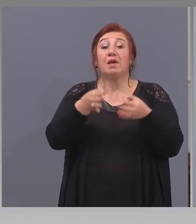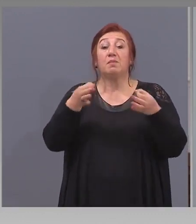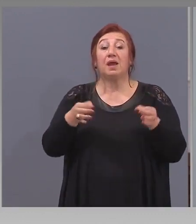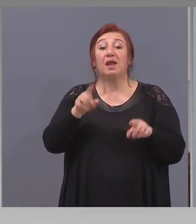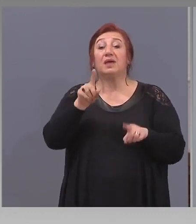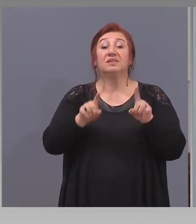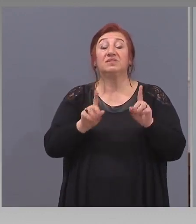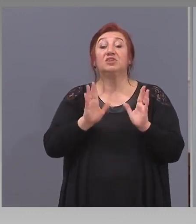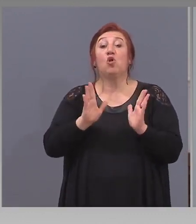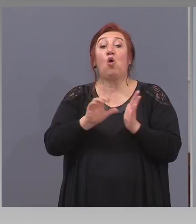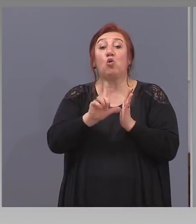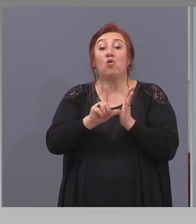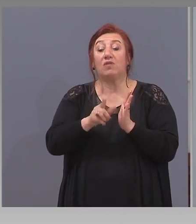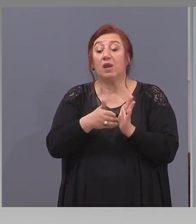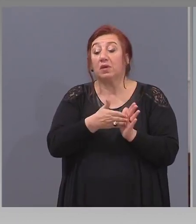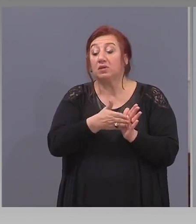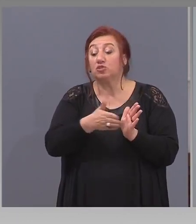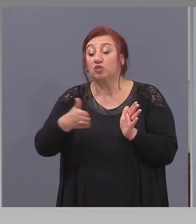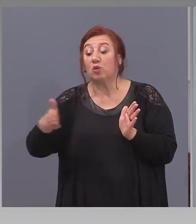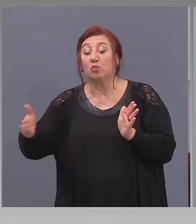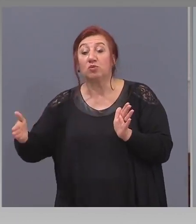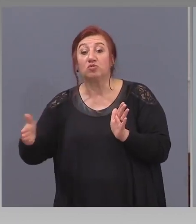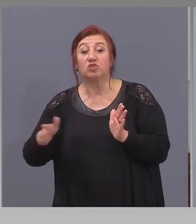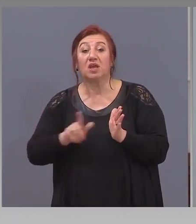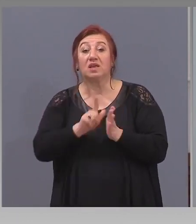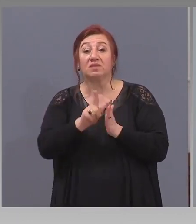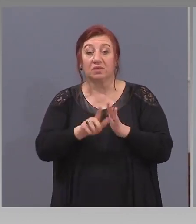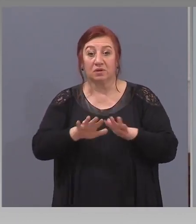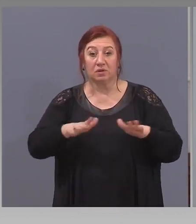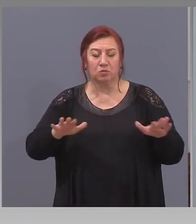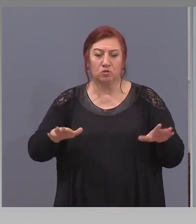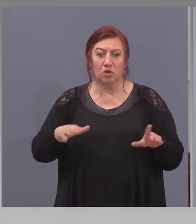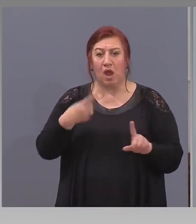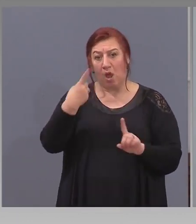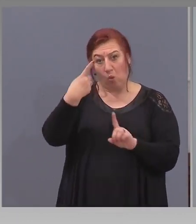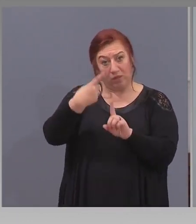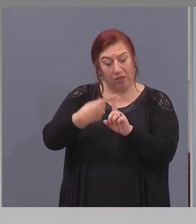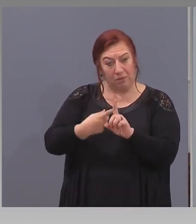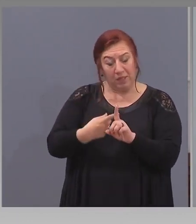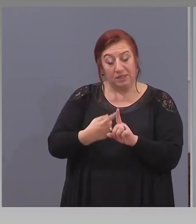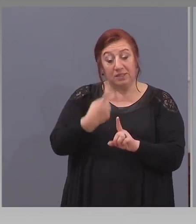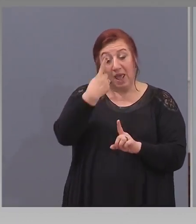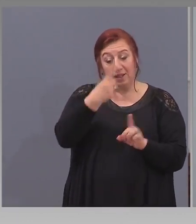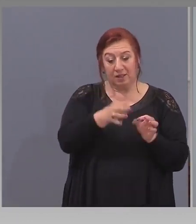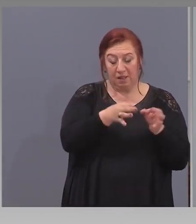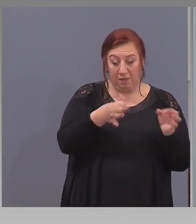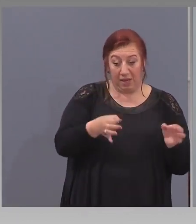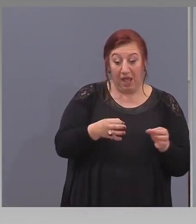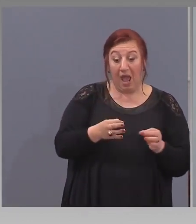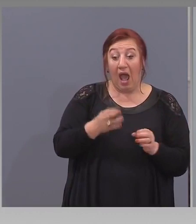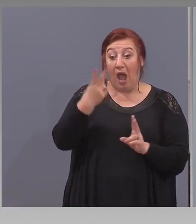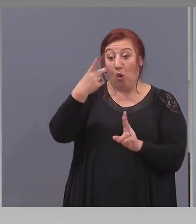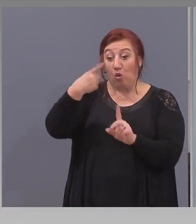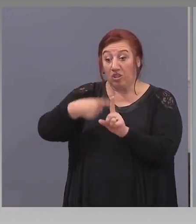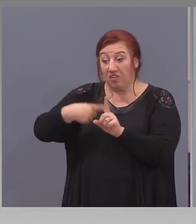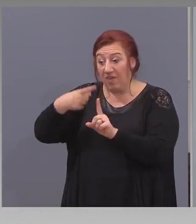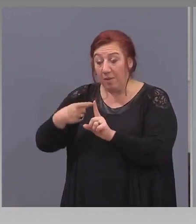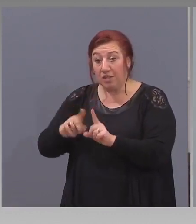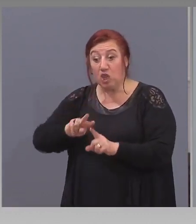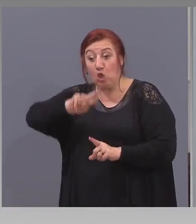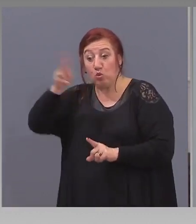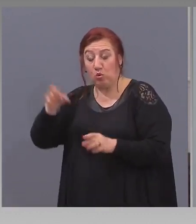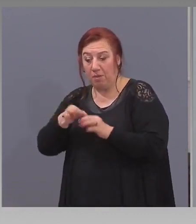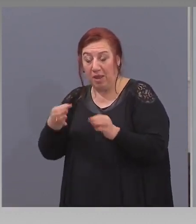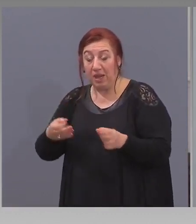се готвим. Ако е за един месец, са едни конкретни мерки. Ако е за два, са други. Ако е за 6 месеца,